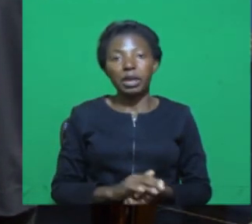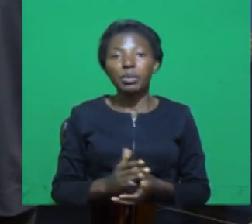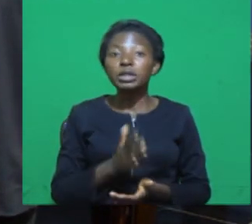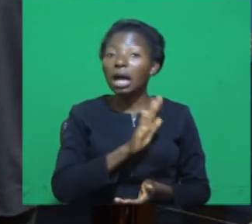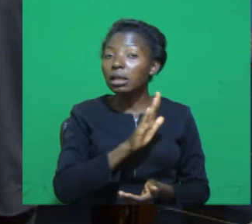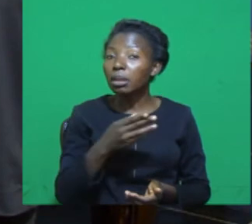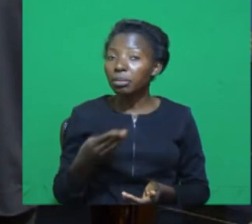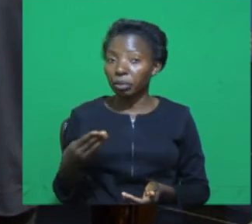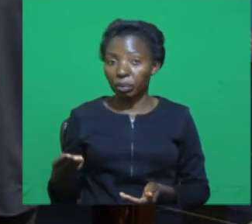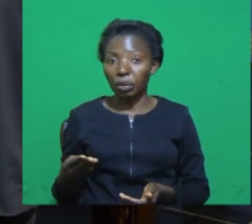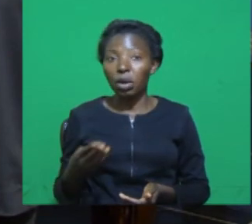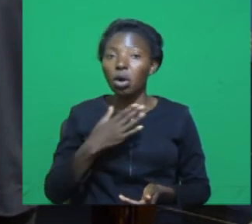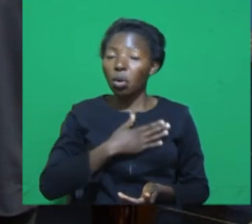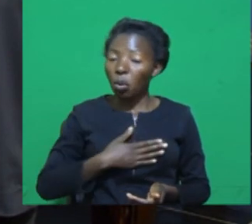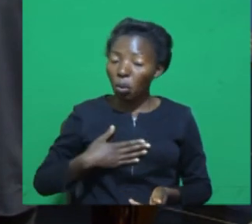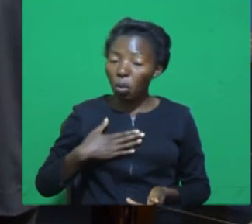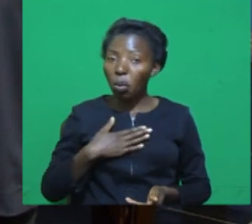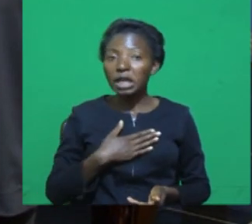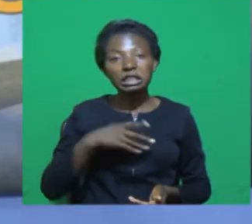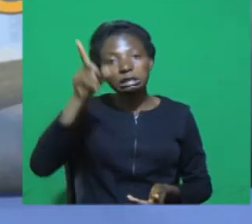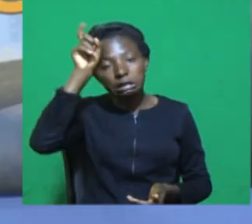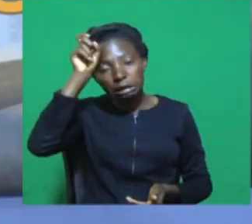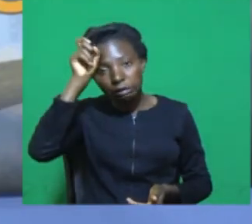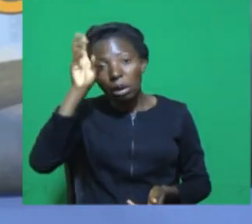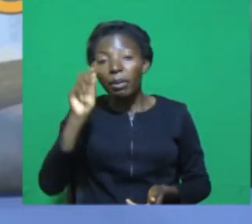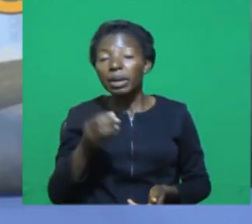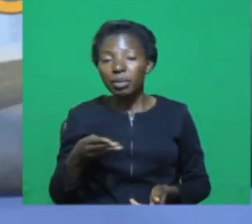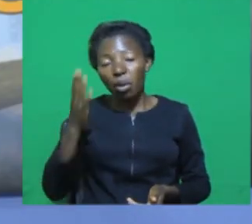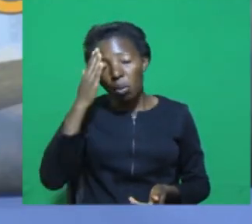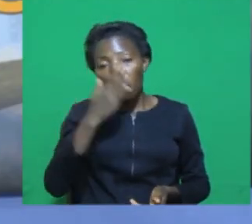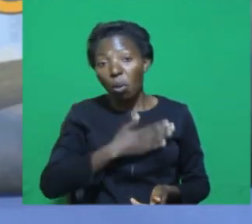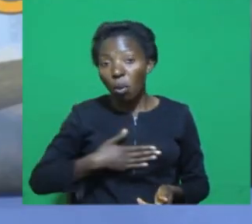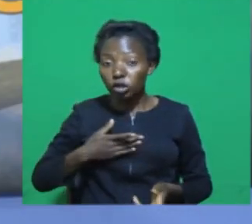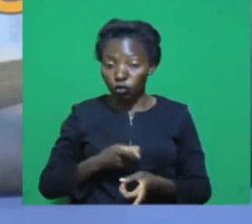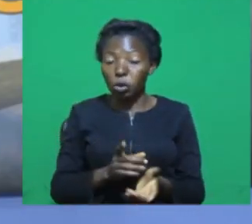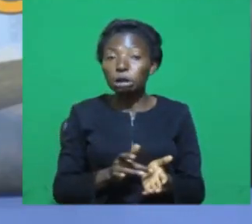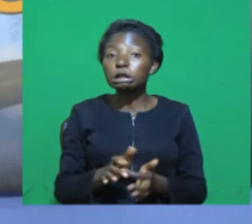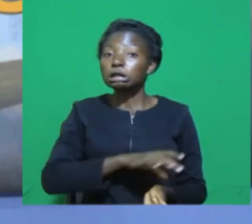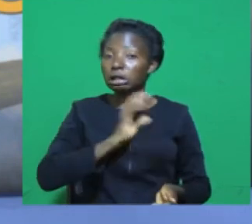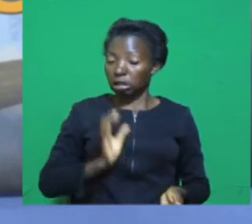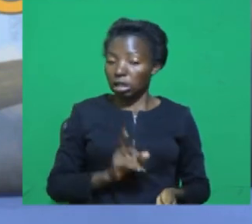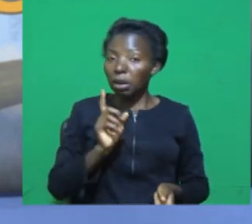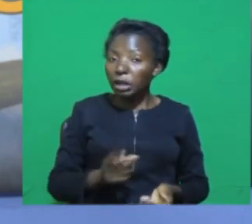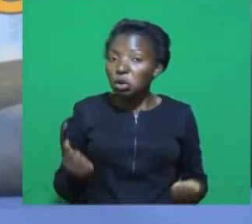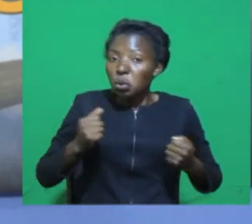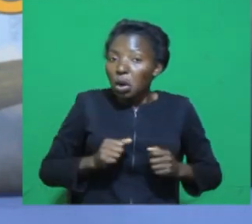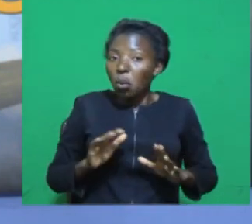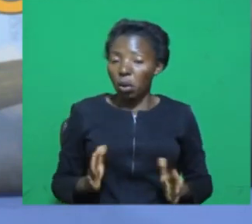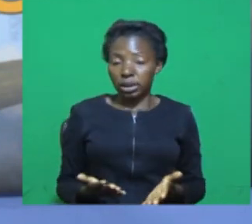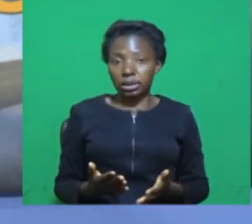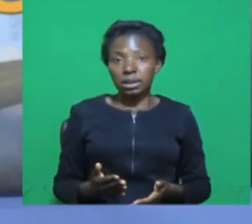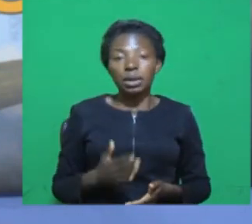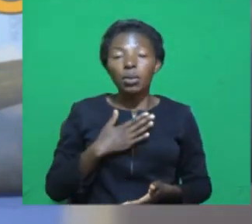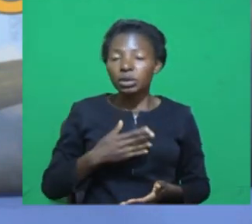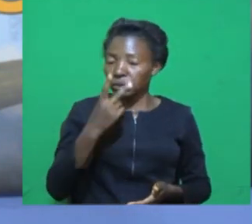vanhu vanenge vachida zvekuko ndeye vaakuda zvekusaidi kwaMwari. Ngatitange taona kuti Mwari uyu panyaya yedressing anoiona